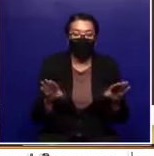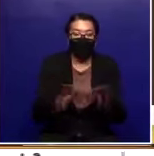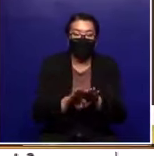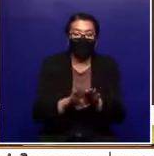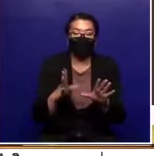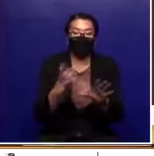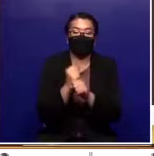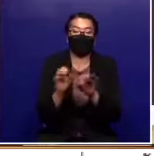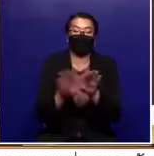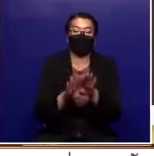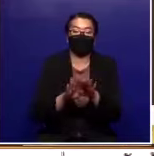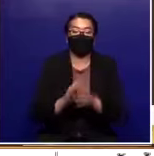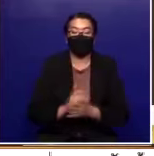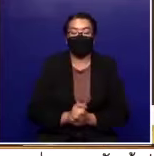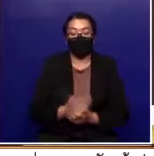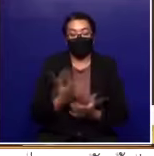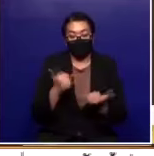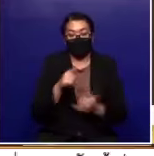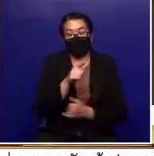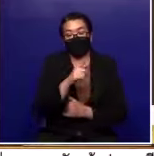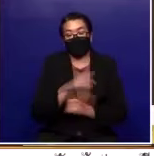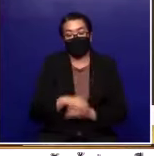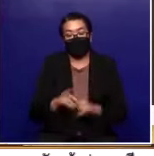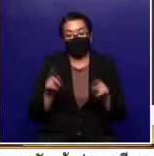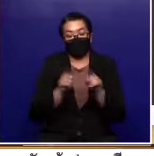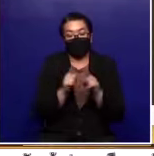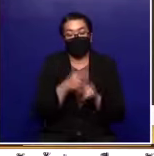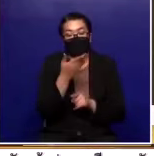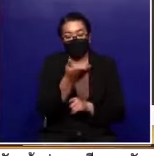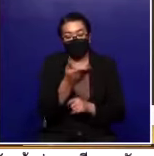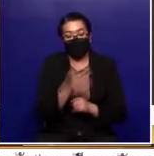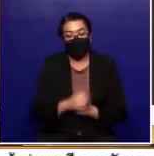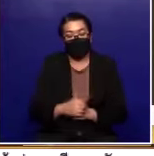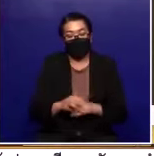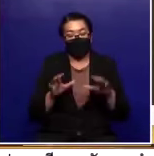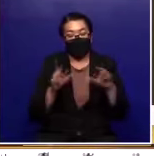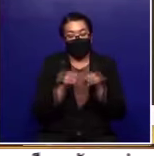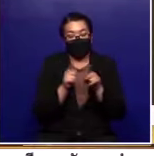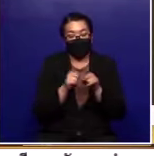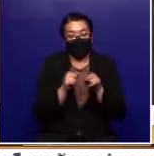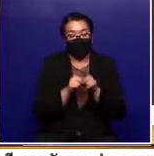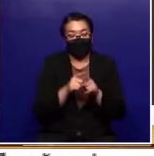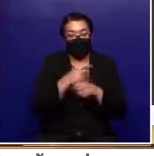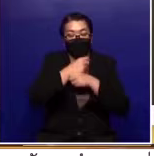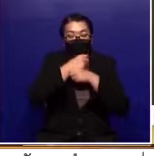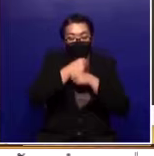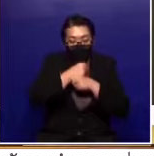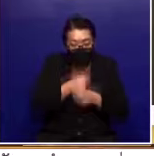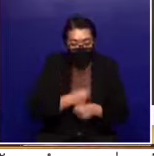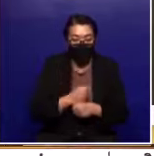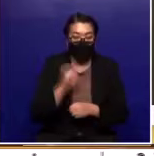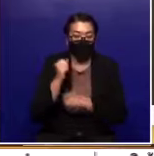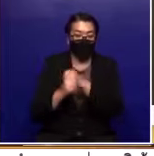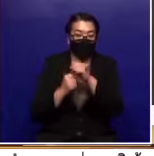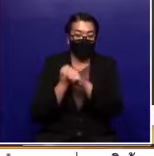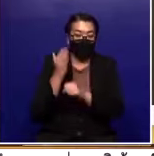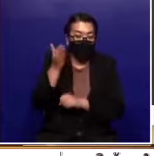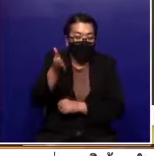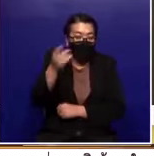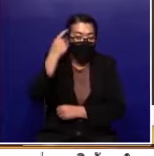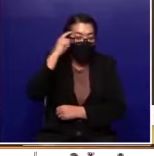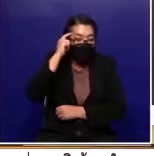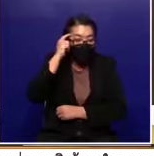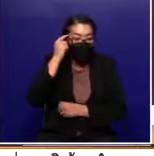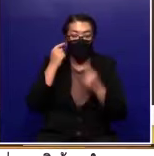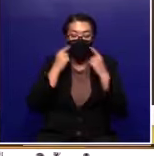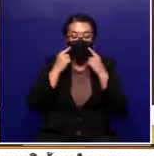ท่านด้วยความชราพวกเราอยู่กันไม่ถึง40ปีหรอกครับปีหน้าก็ยังไม่รู้เหมือนกันว่าน่าจะมีร